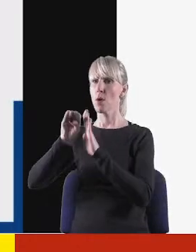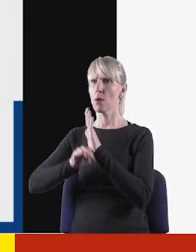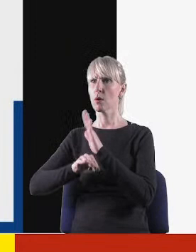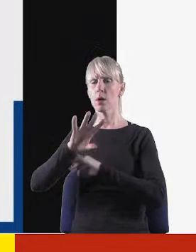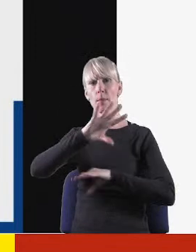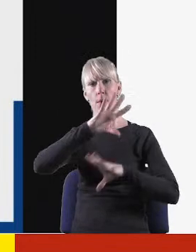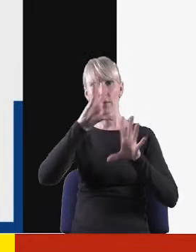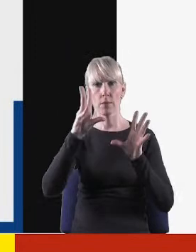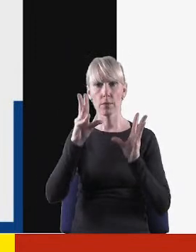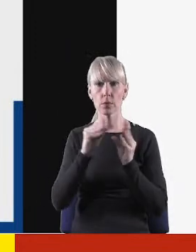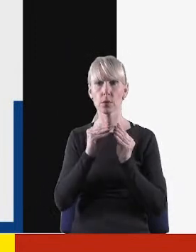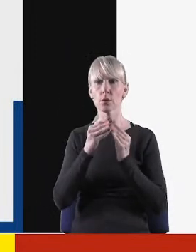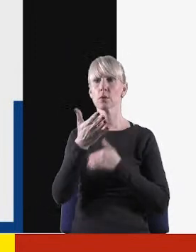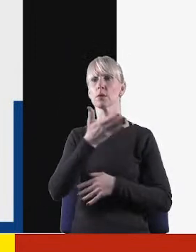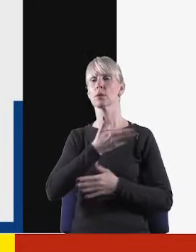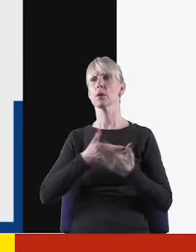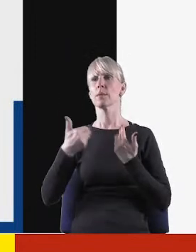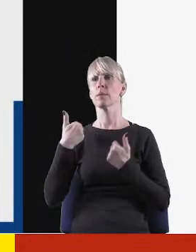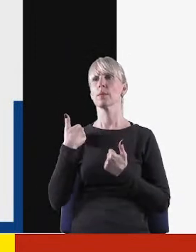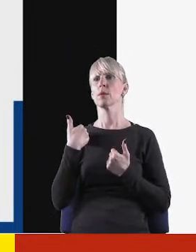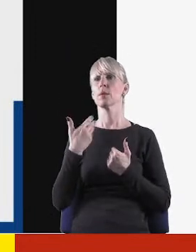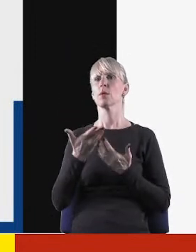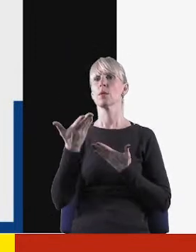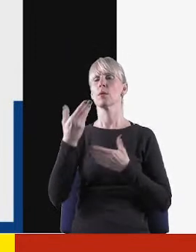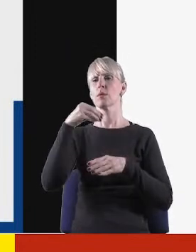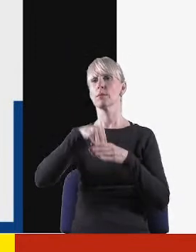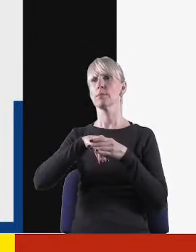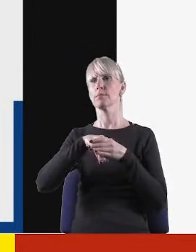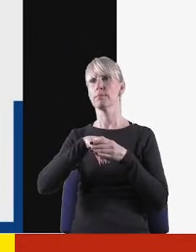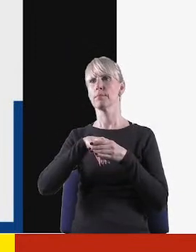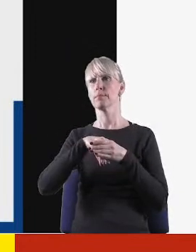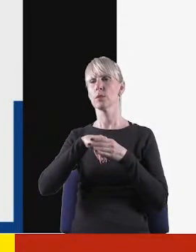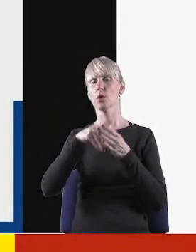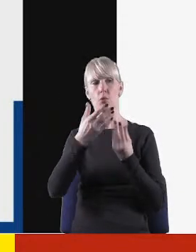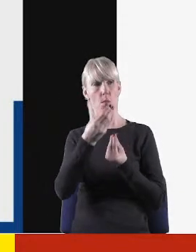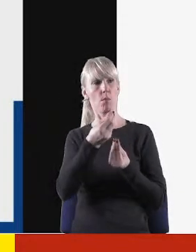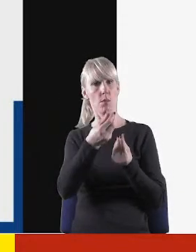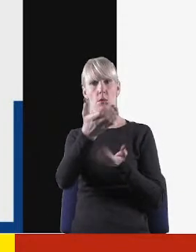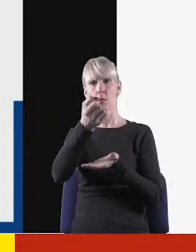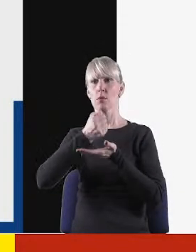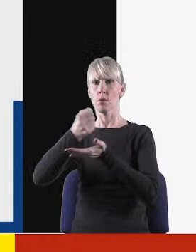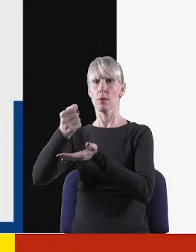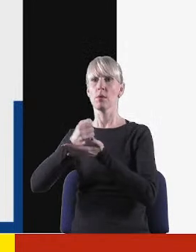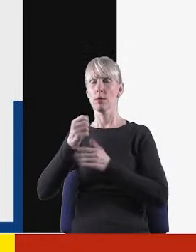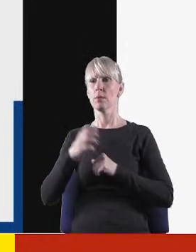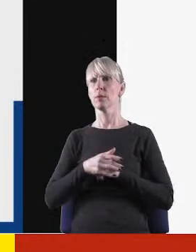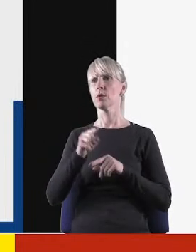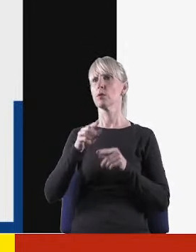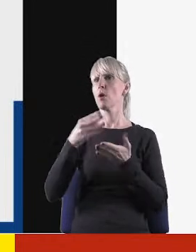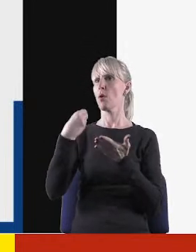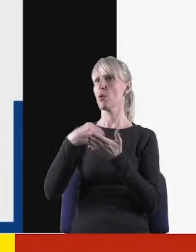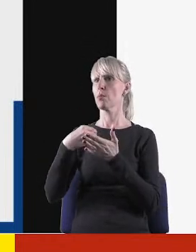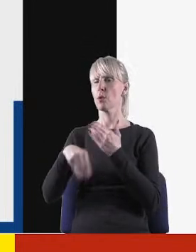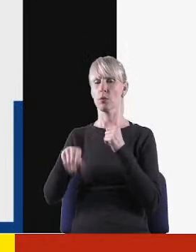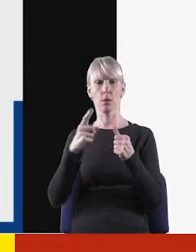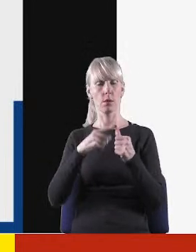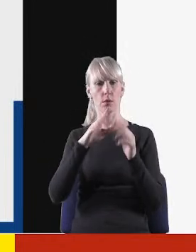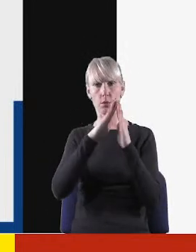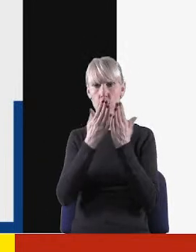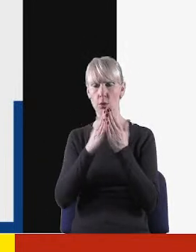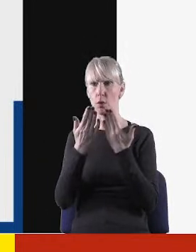nasze jednostki, które mogły aplikować ośrodki. Za te pieniądze zostały zakupione książki,